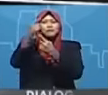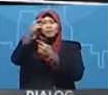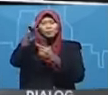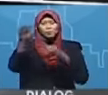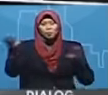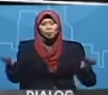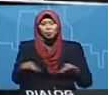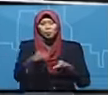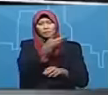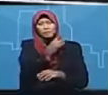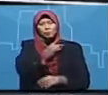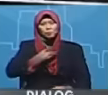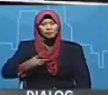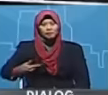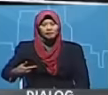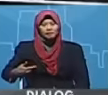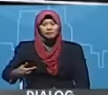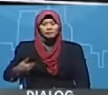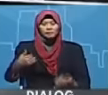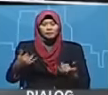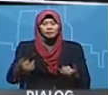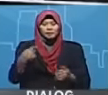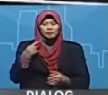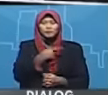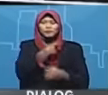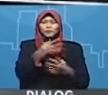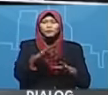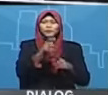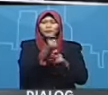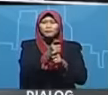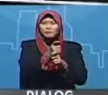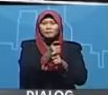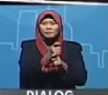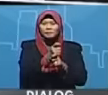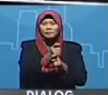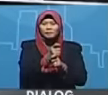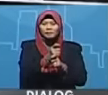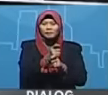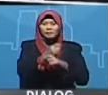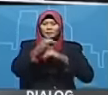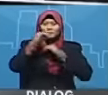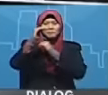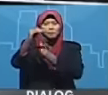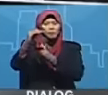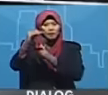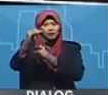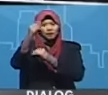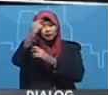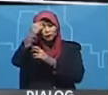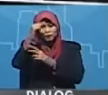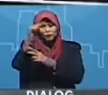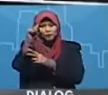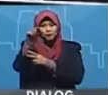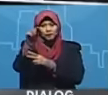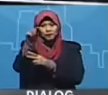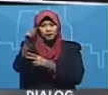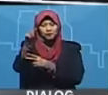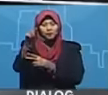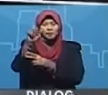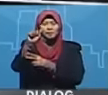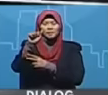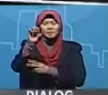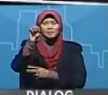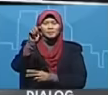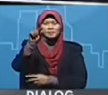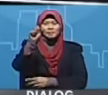umrah. Jadi kita telah menetapkan satu apa ni tempo untuk